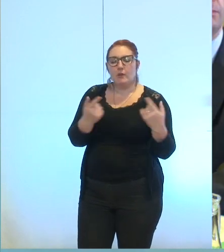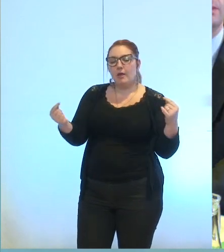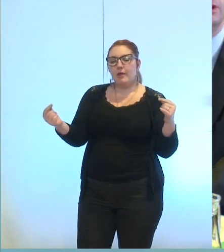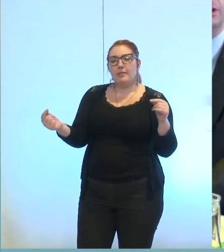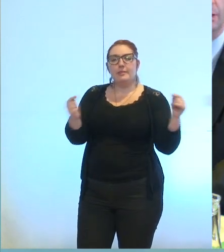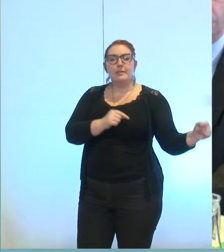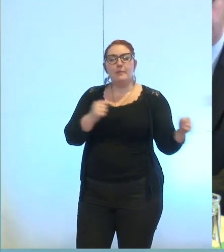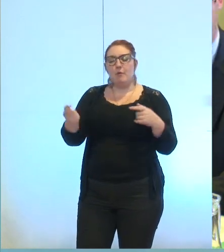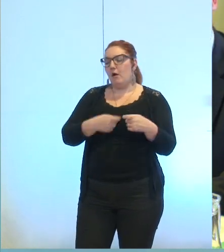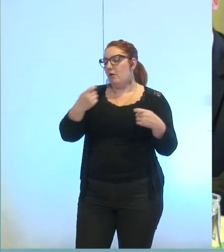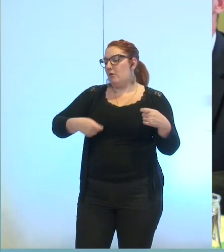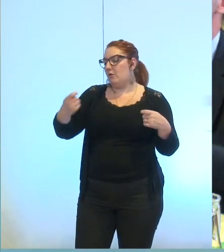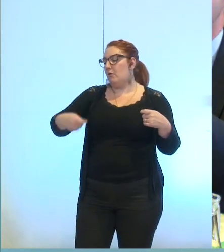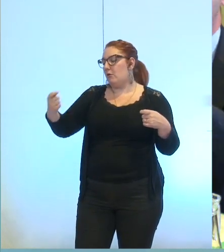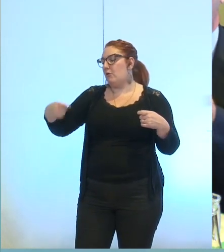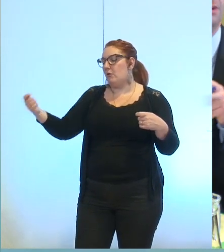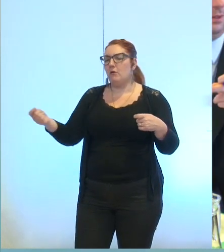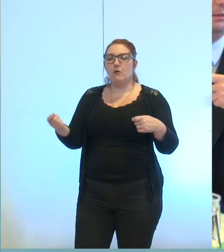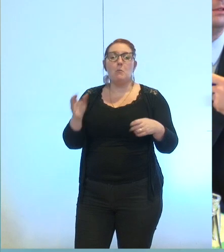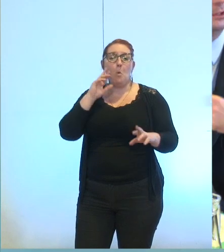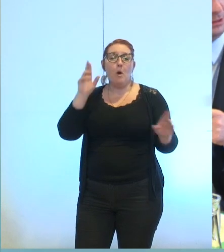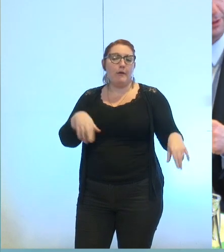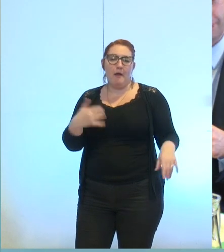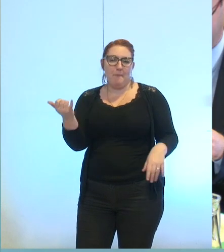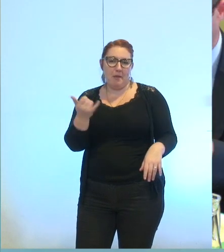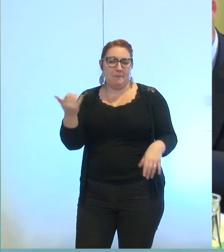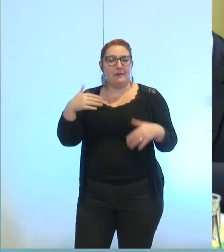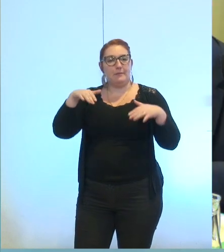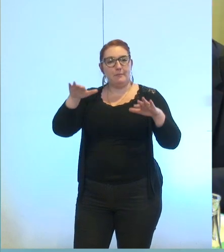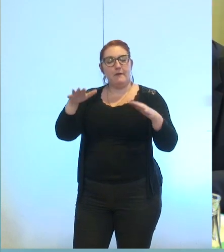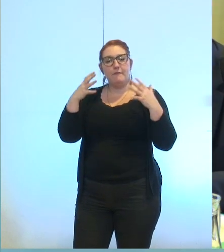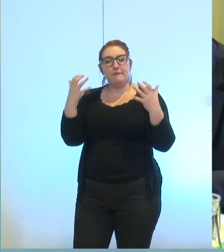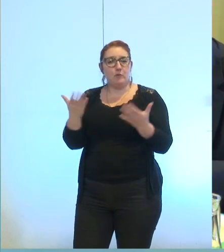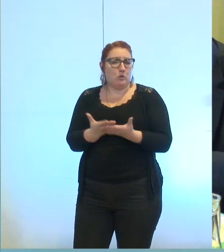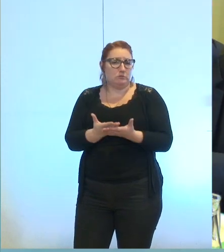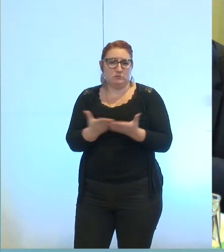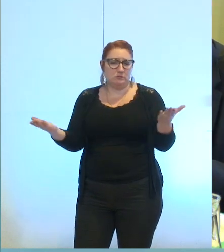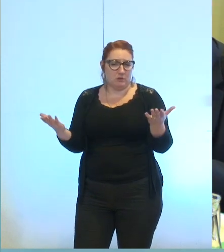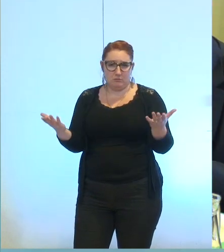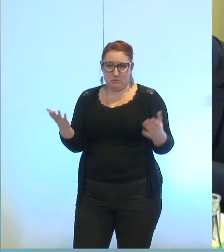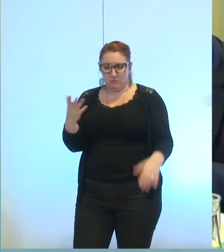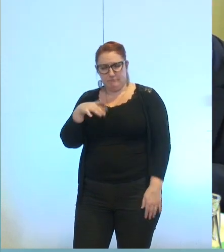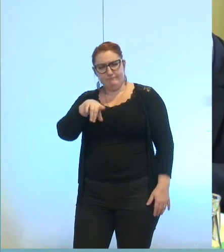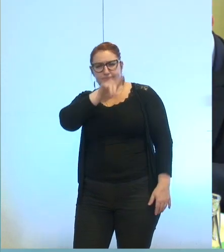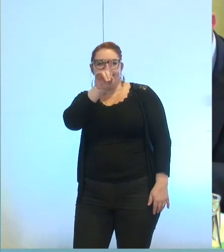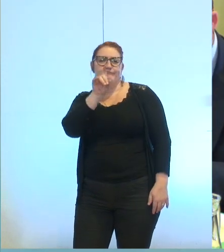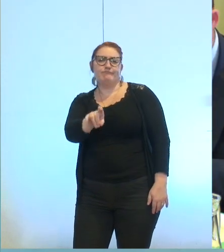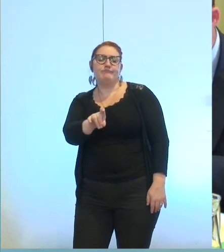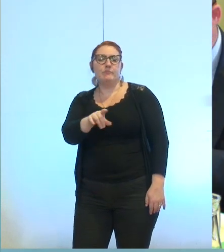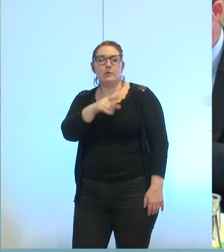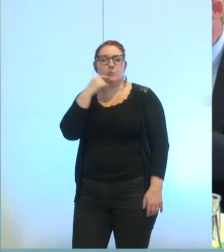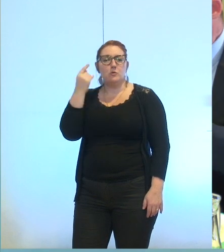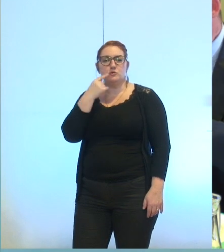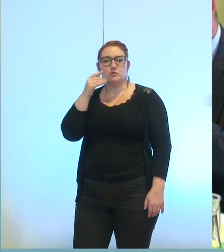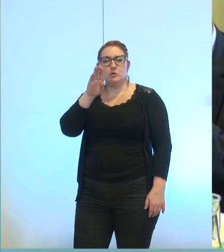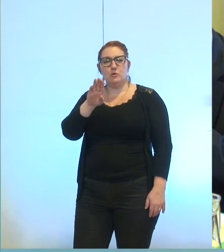débat au-delà du nécessaire je voudrais simplement demander vous demander comment se fait-il si Monsieur Bertrand